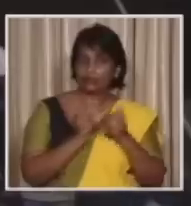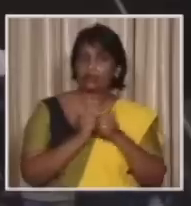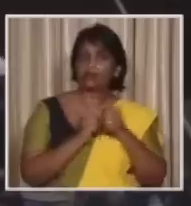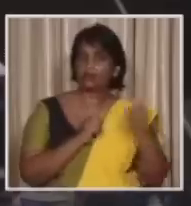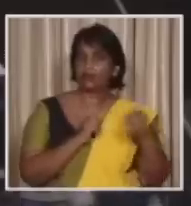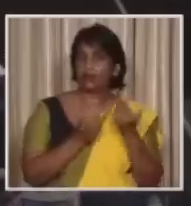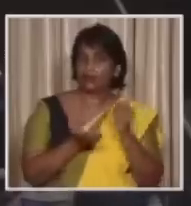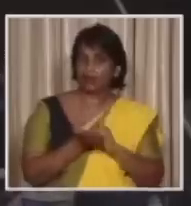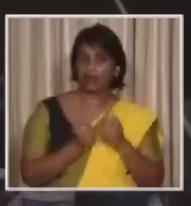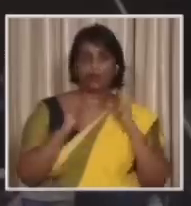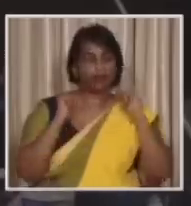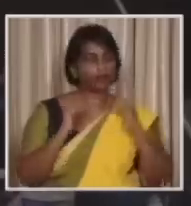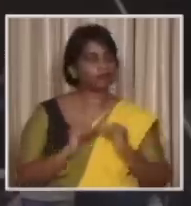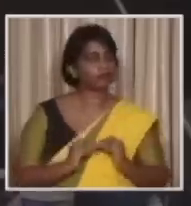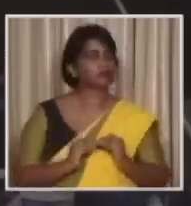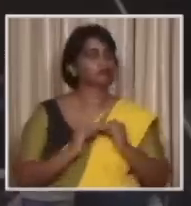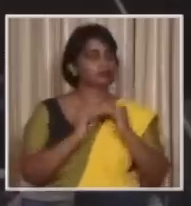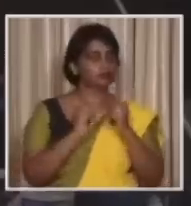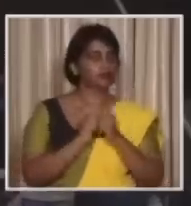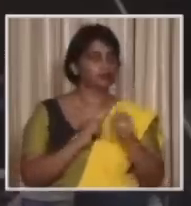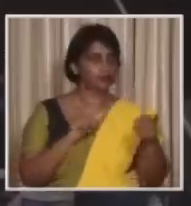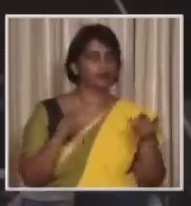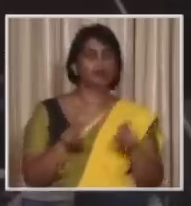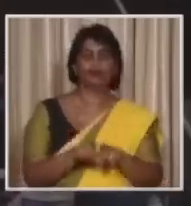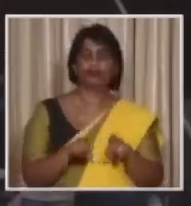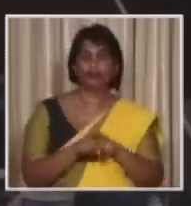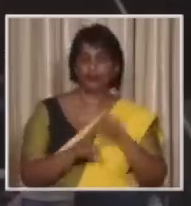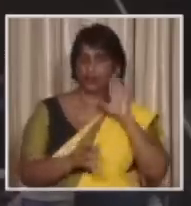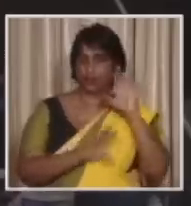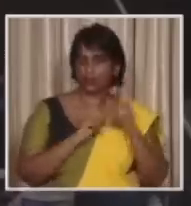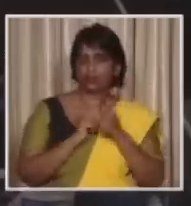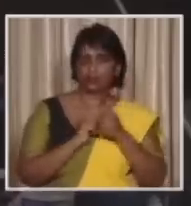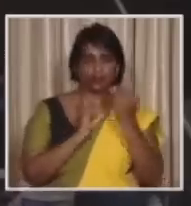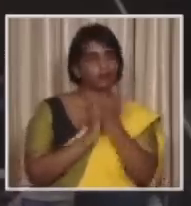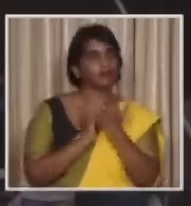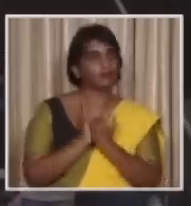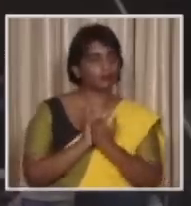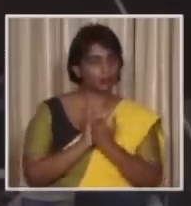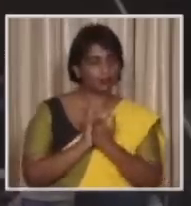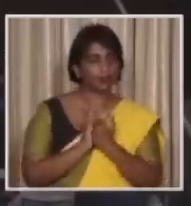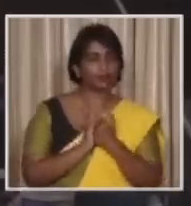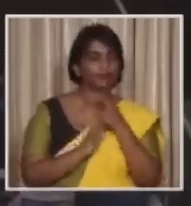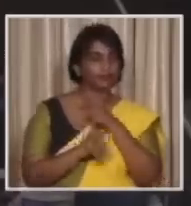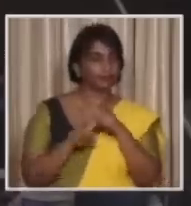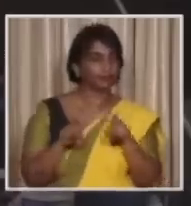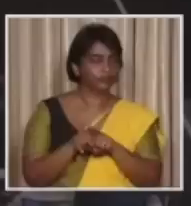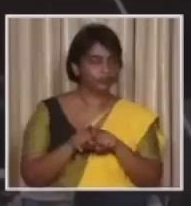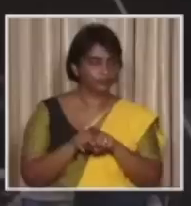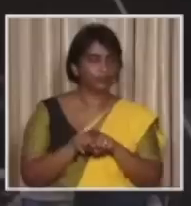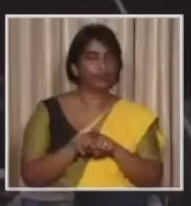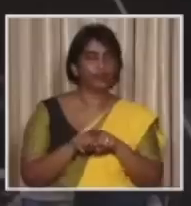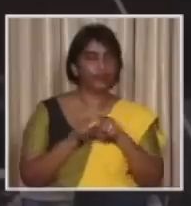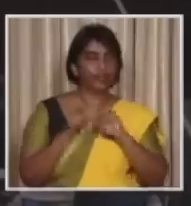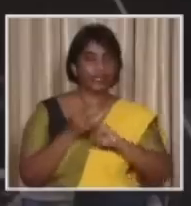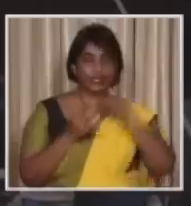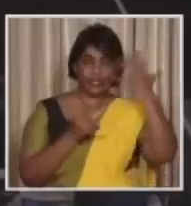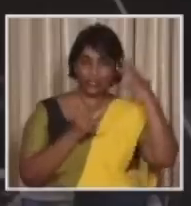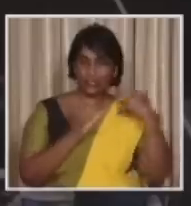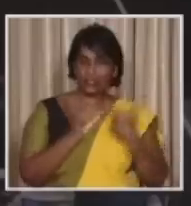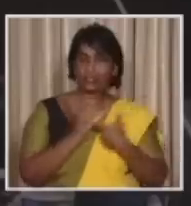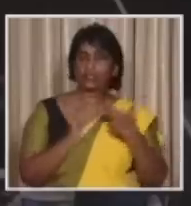පණ ගහලා මේ රටේ ජනතාව වෙත තොරතුරු සංවේදනය කරන්න මැදිහත් වෙලා තියෙනවා. සියත